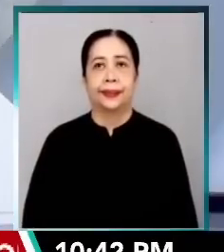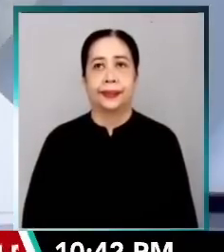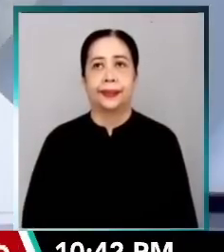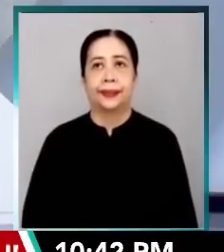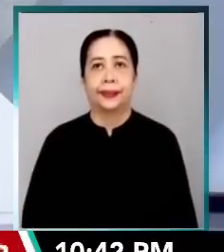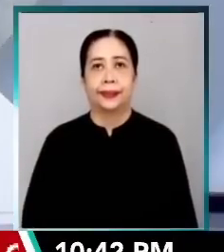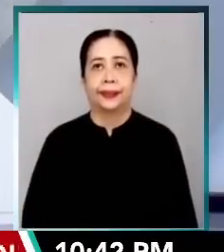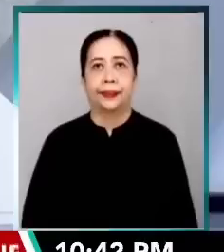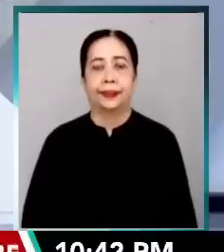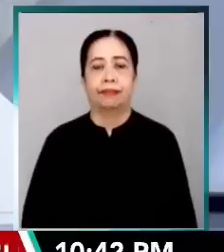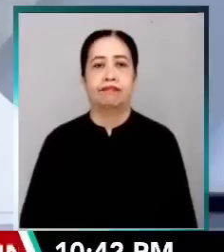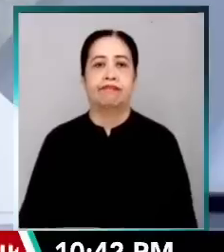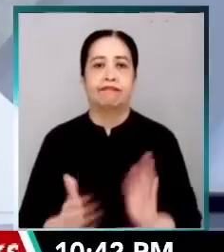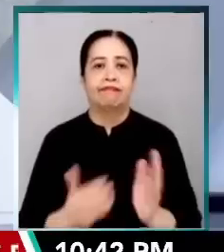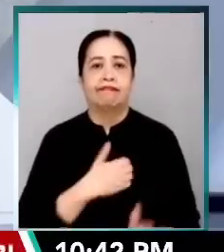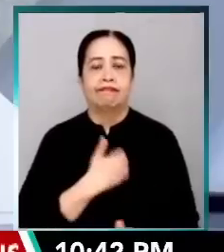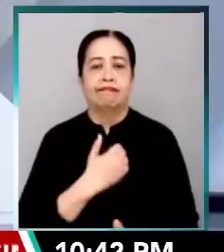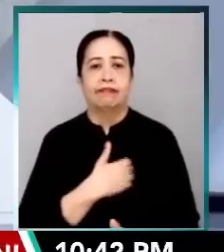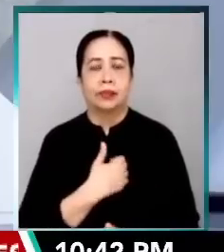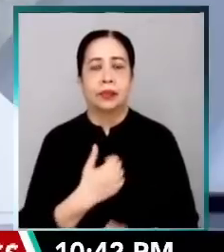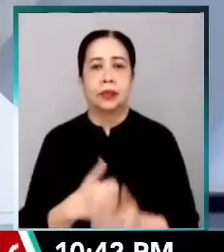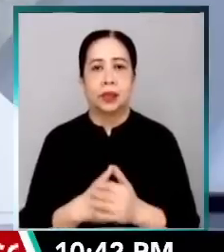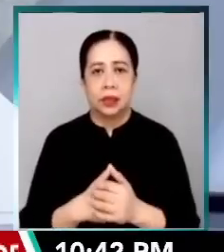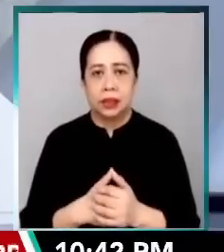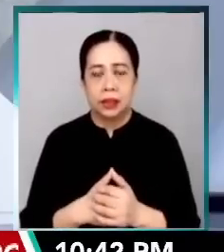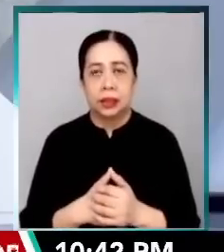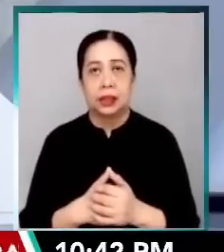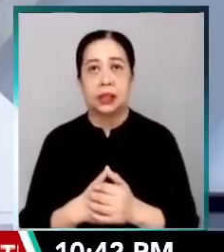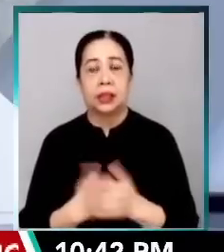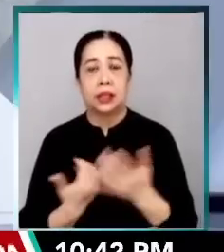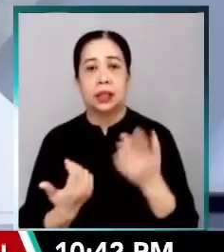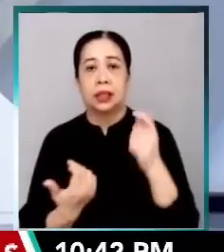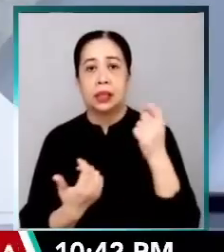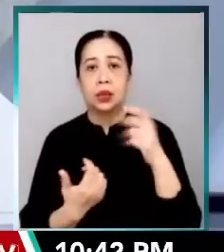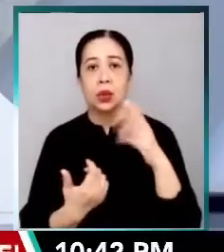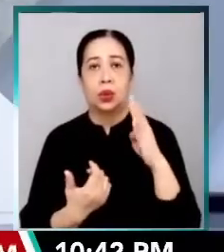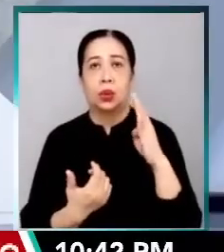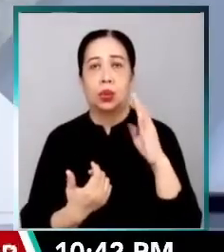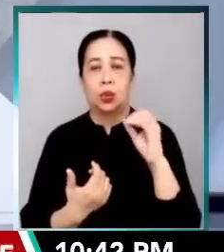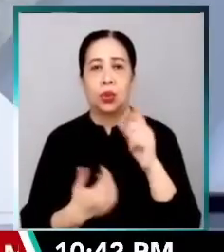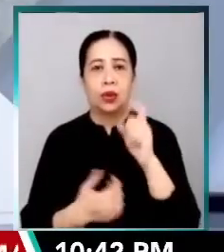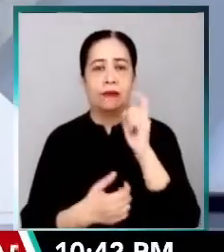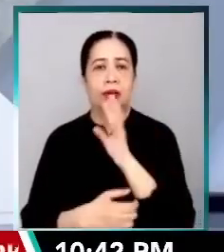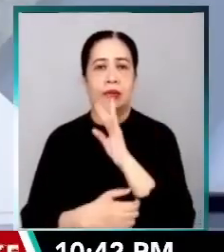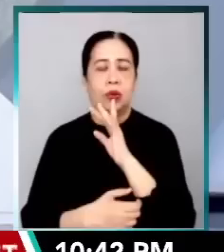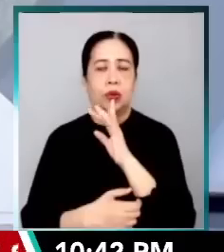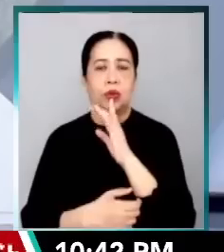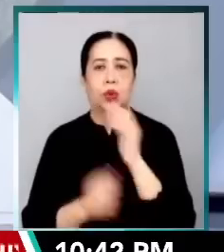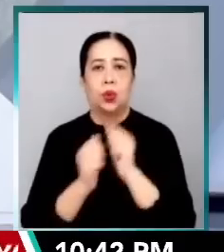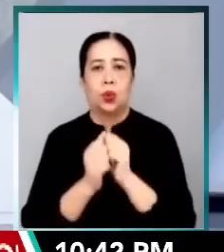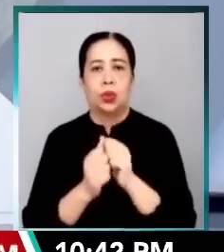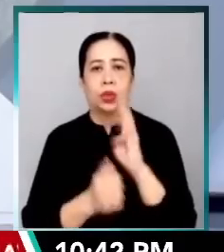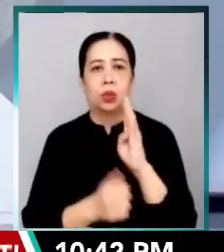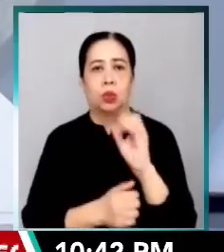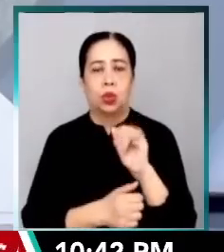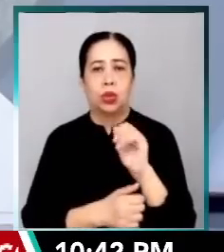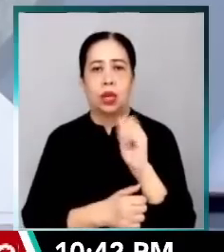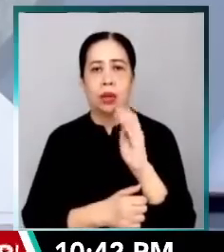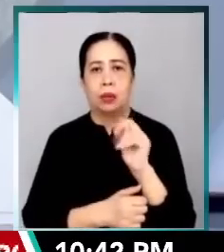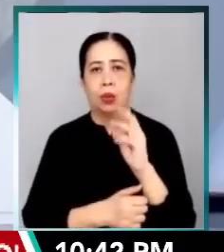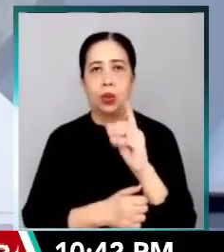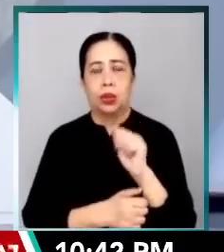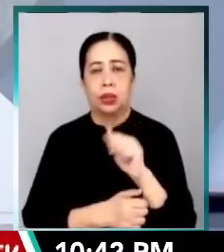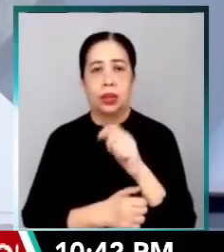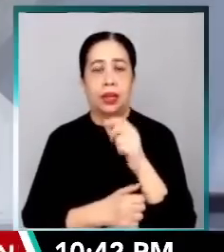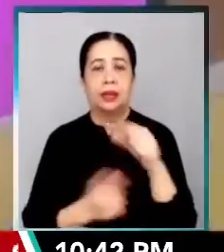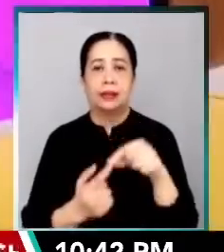Naging emosyonal si Tito Boy sa 100th episode ng Fast Talk with Boy Abunda kung saan special guest si Judy Ann